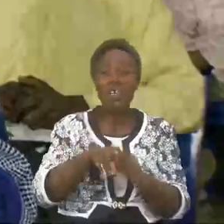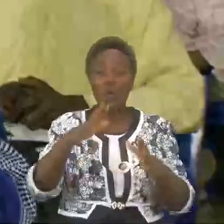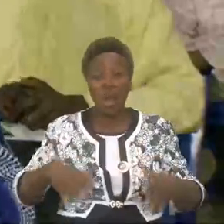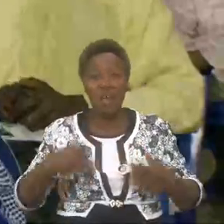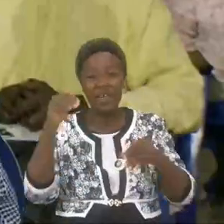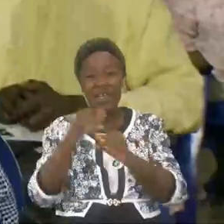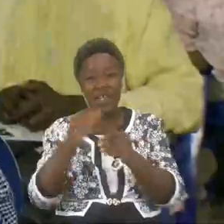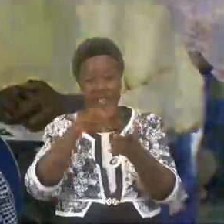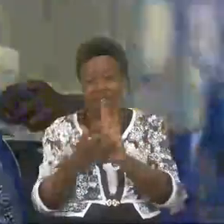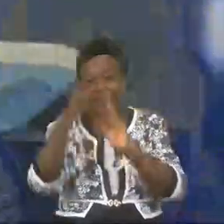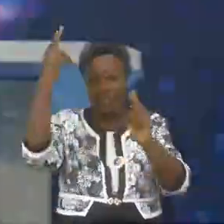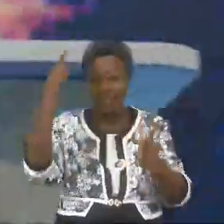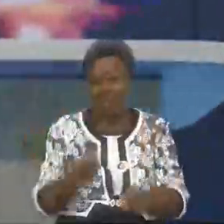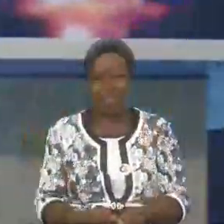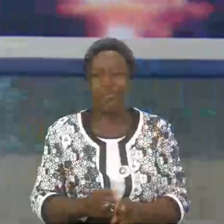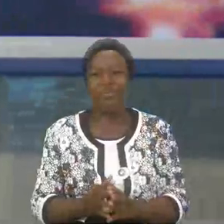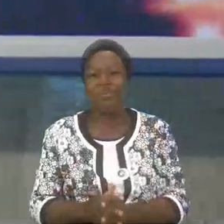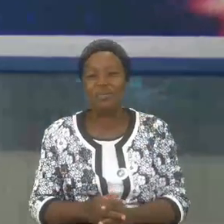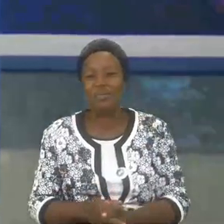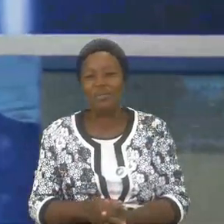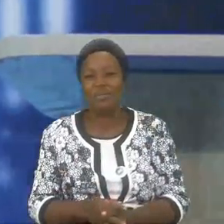au nom de Jésus.